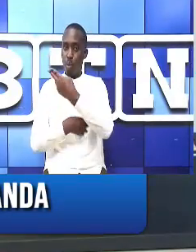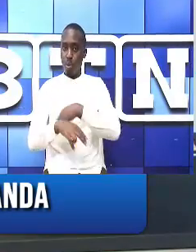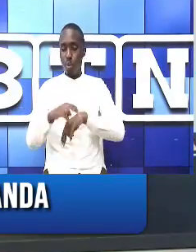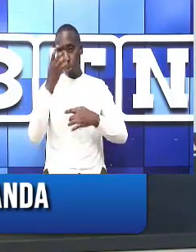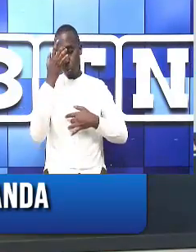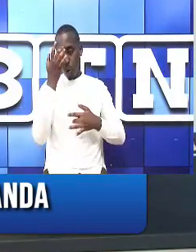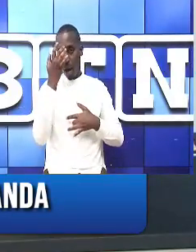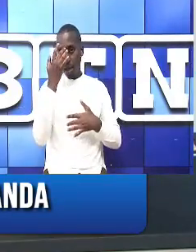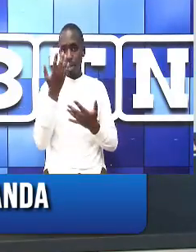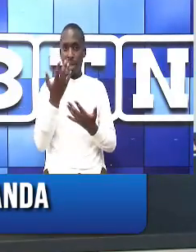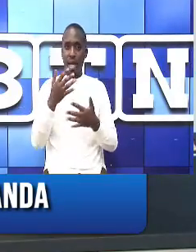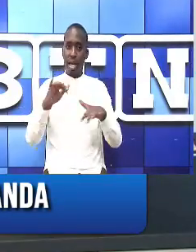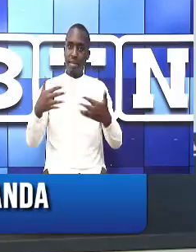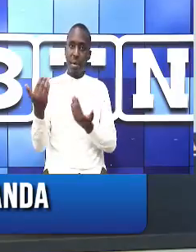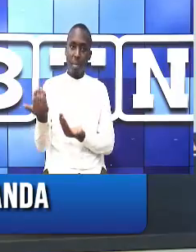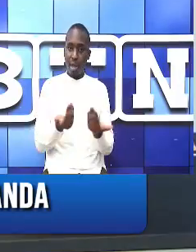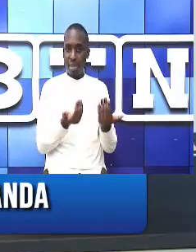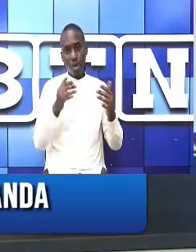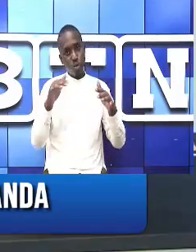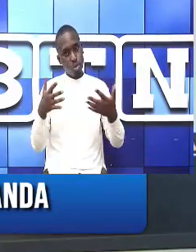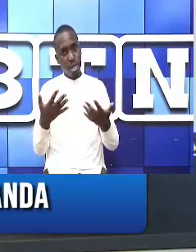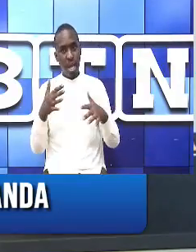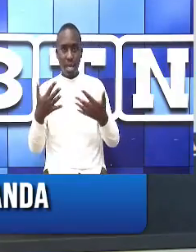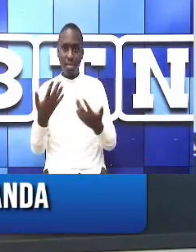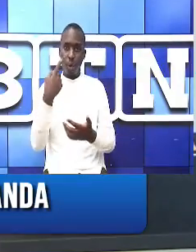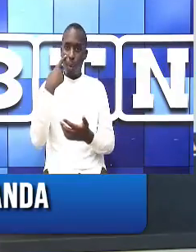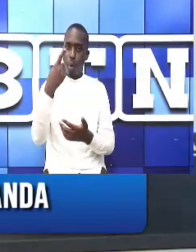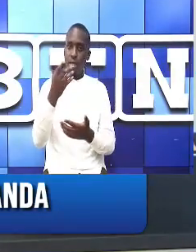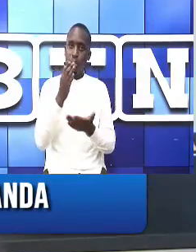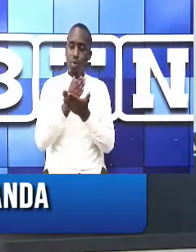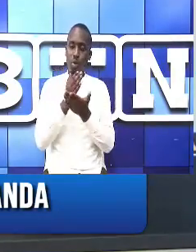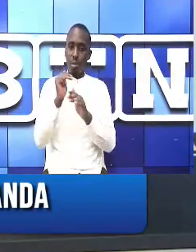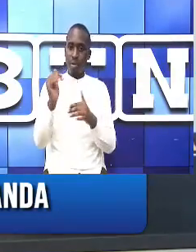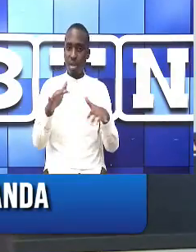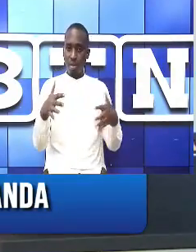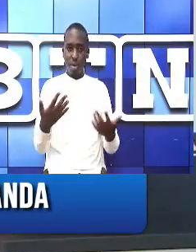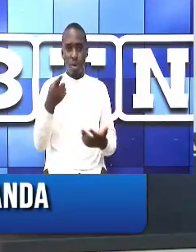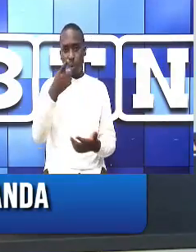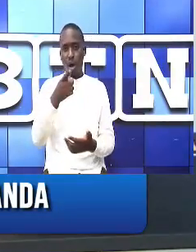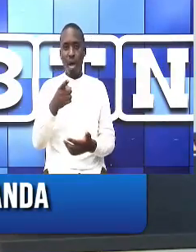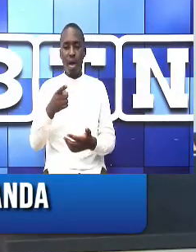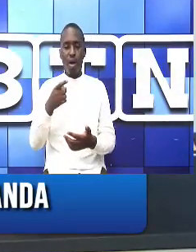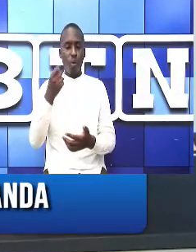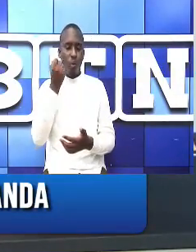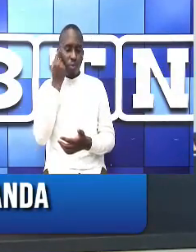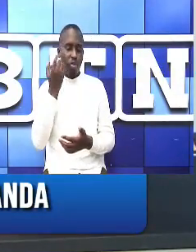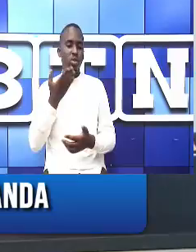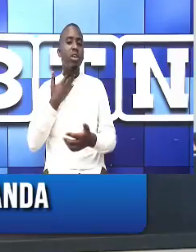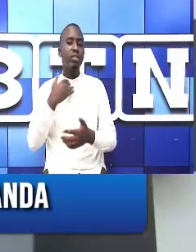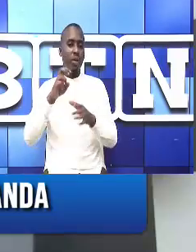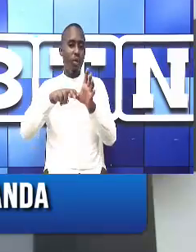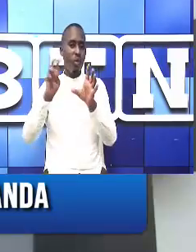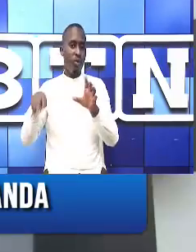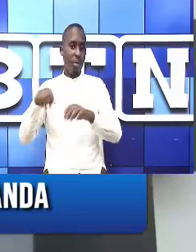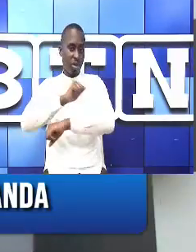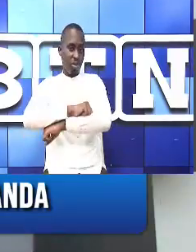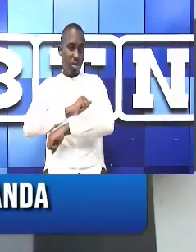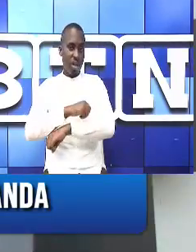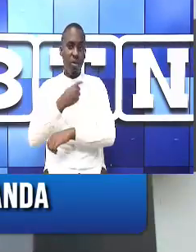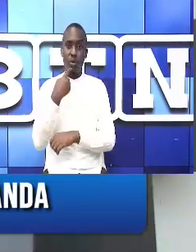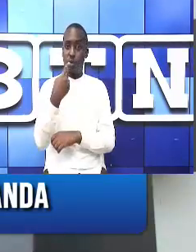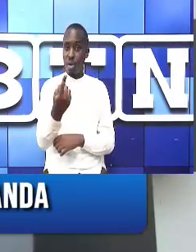burwayi babyakiriye bate ese umaze kubona uko babyakiriye wowe nta gihumbisho warereka ukarivamo ni ukuvuga